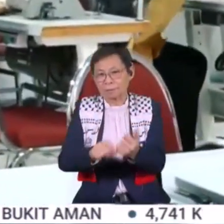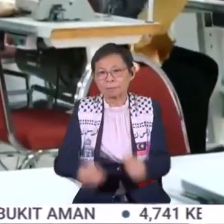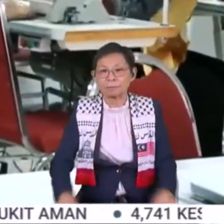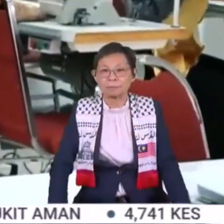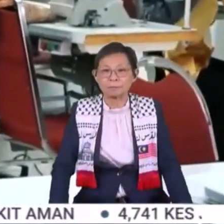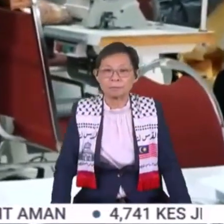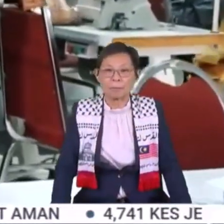berijazah